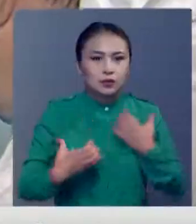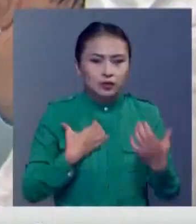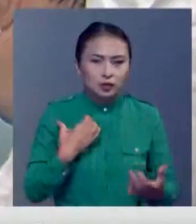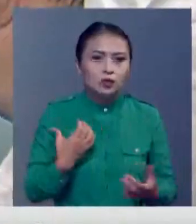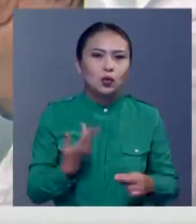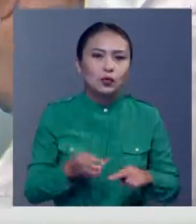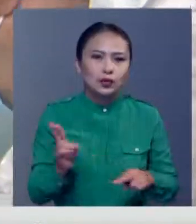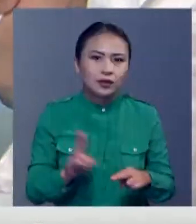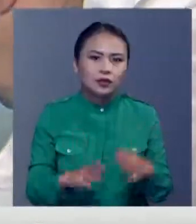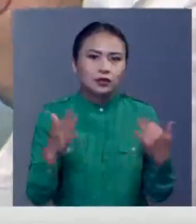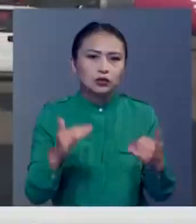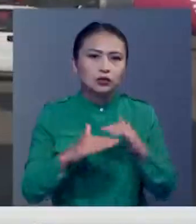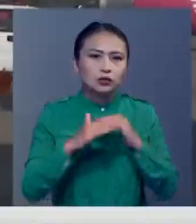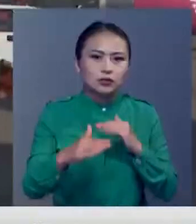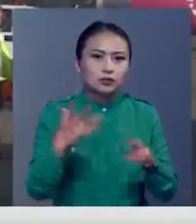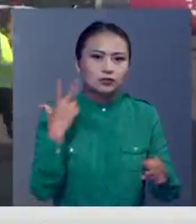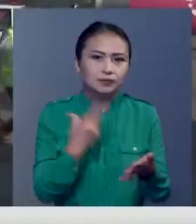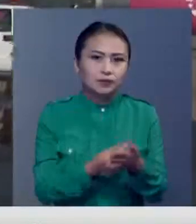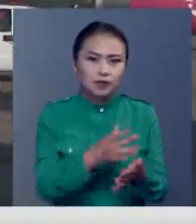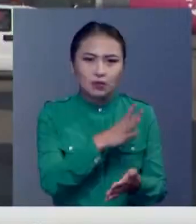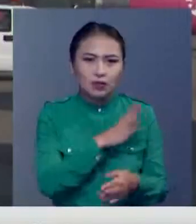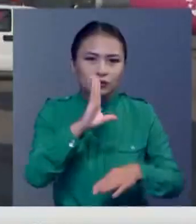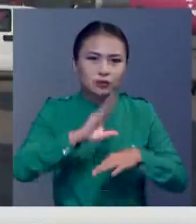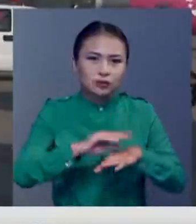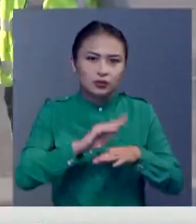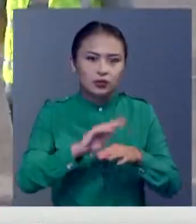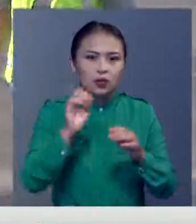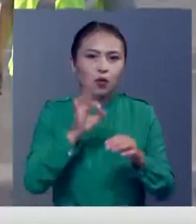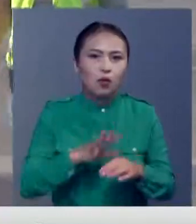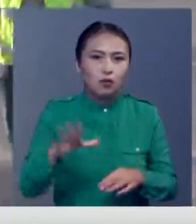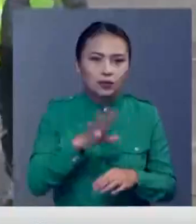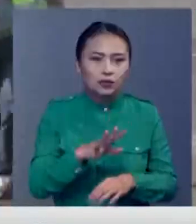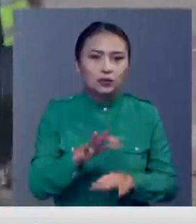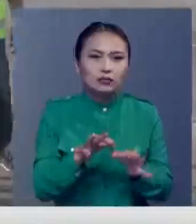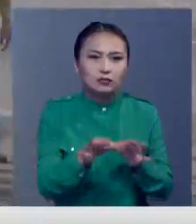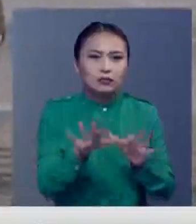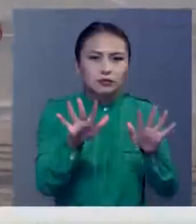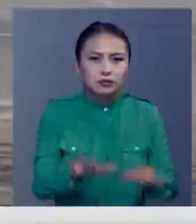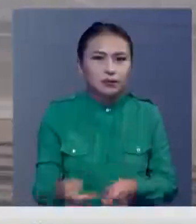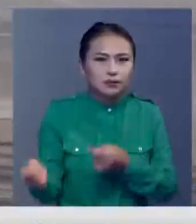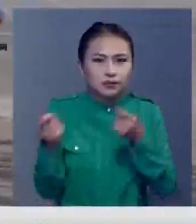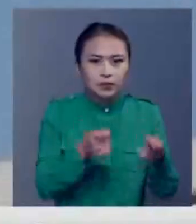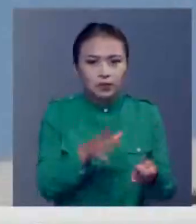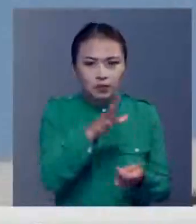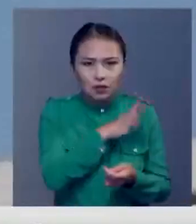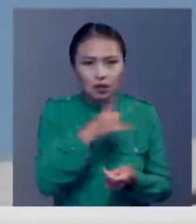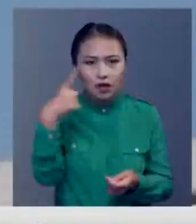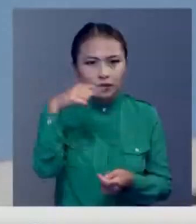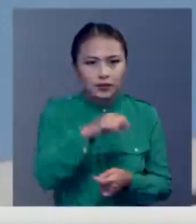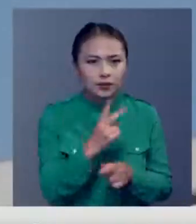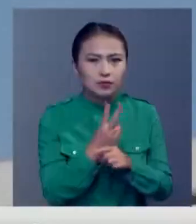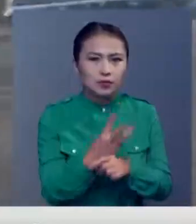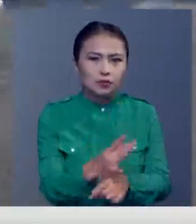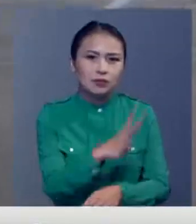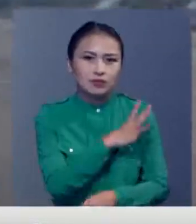жоқ. Сол себепті әйелге ине салынды. Кешке таман науқас облыстық көпсалалы ауруханаға жеткізілді. Дәрігерлер аптасына осындай